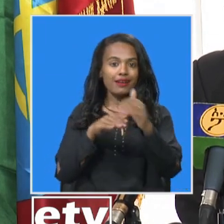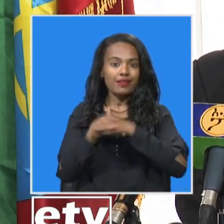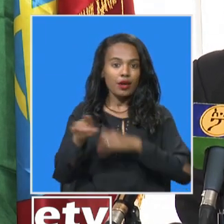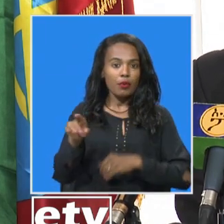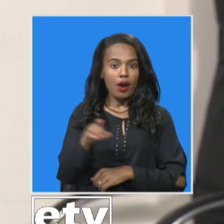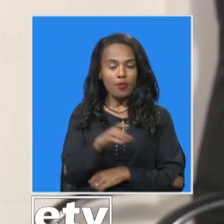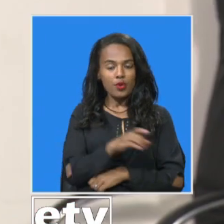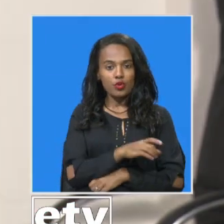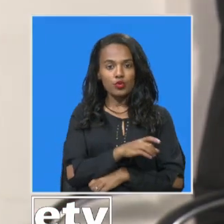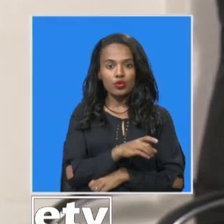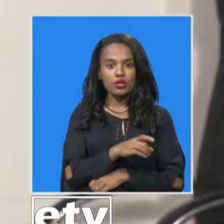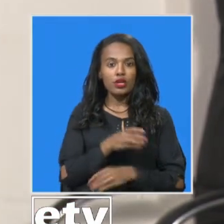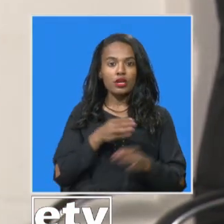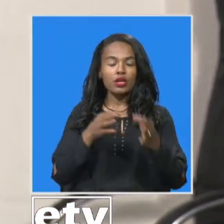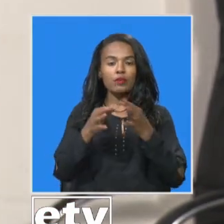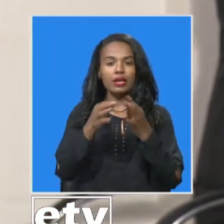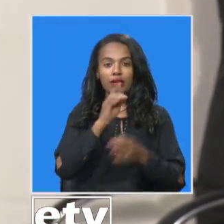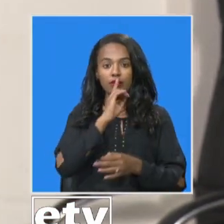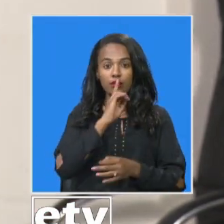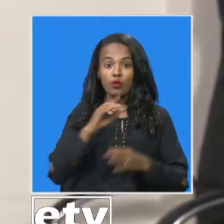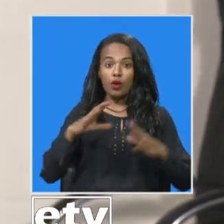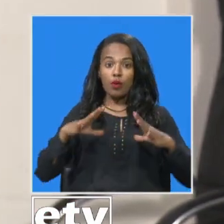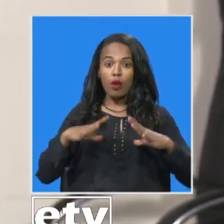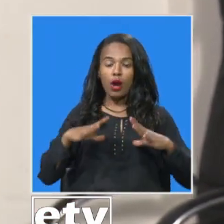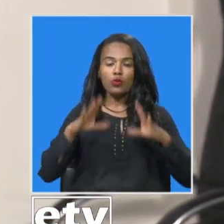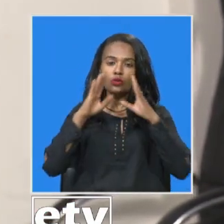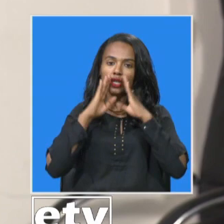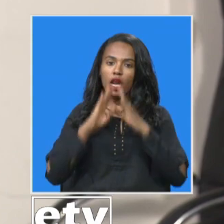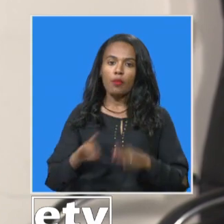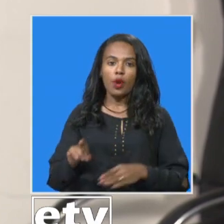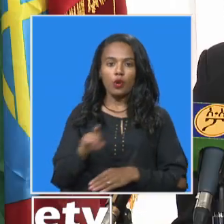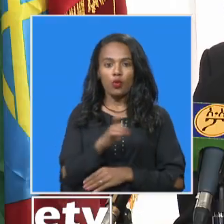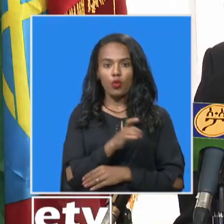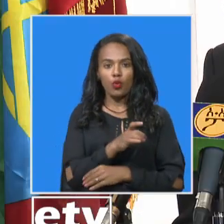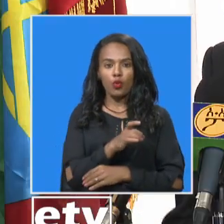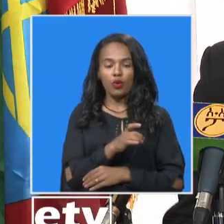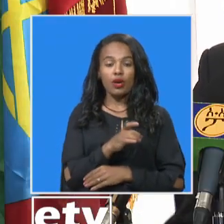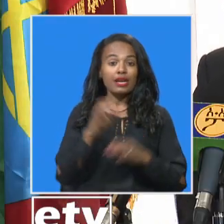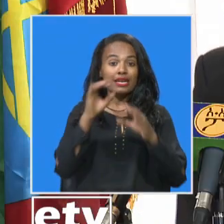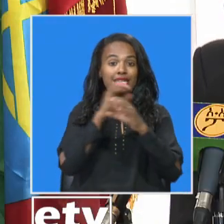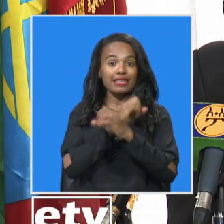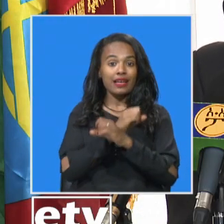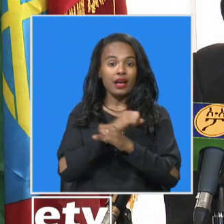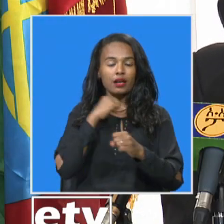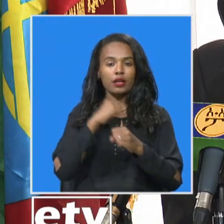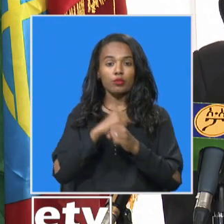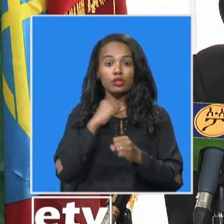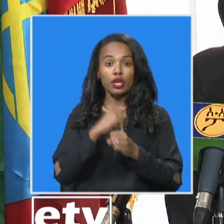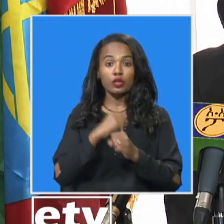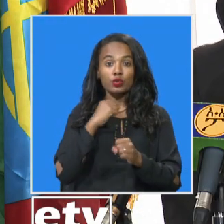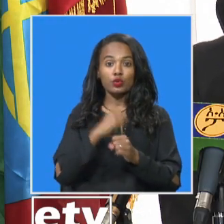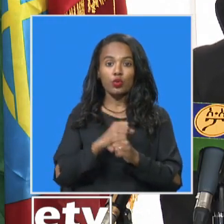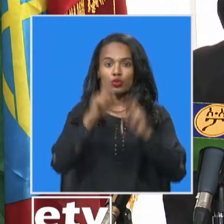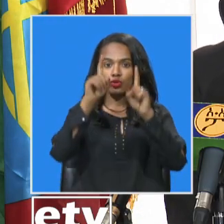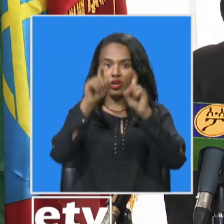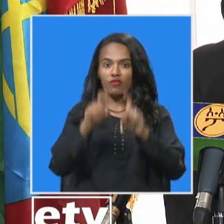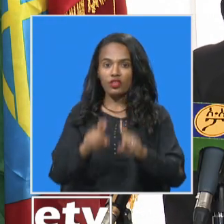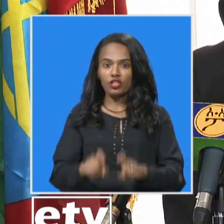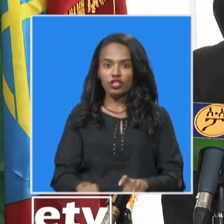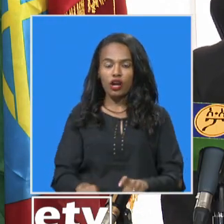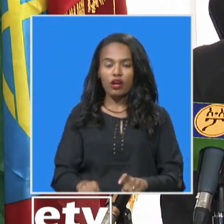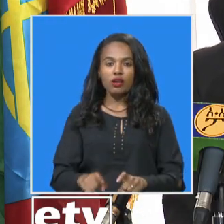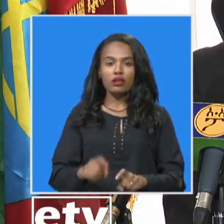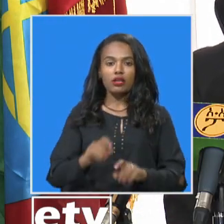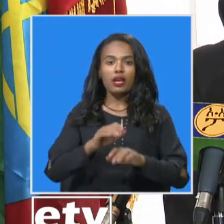መሆኑን ለመግለጽ ነው። በዓሉ ሰላማዊ ሆኖ እንግዲህ እንዲጠናቀቅ ምንሰራቸው ስራዎች የፍተሻና